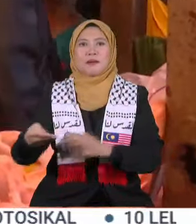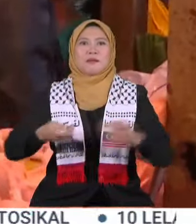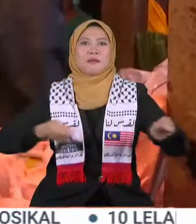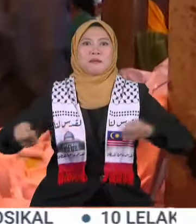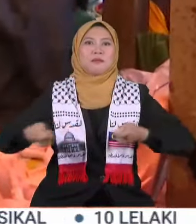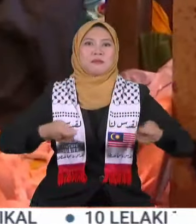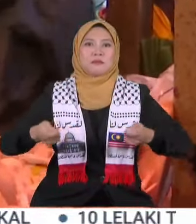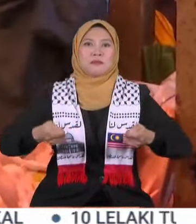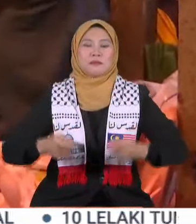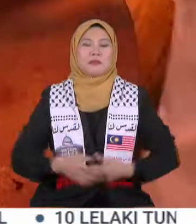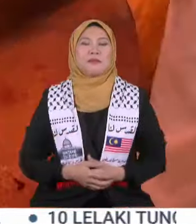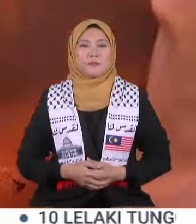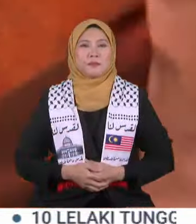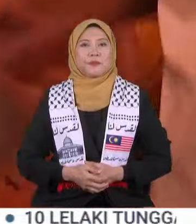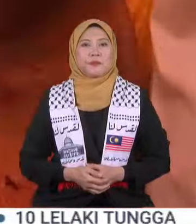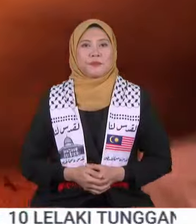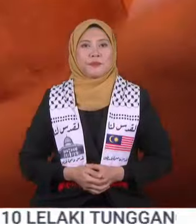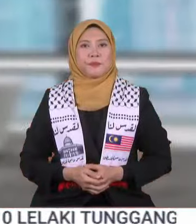dikawal.